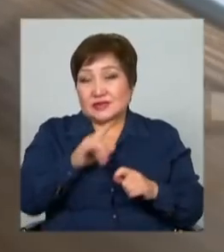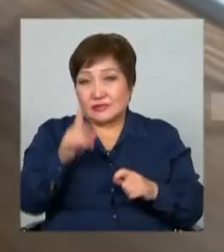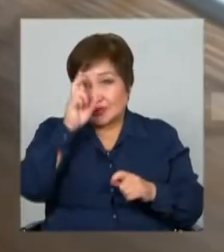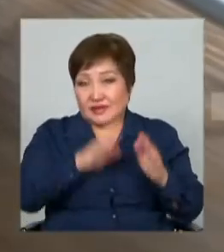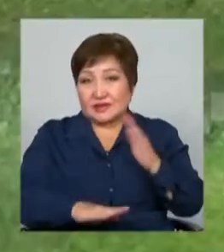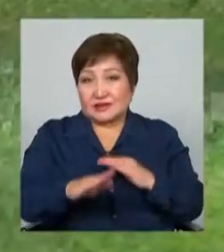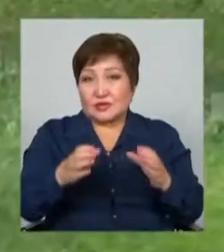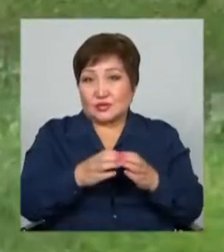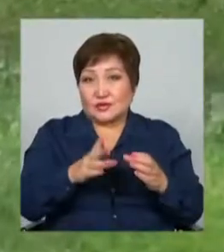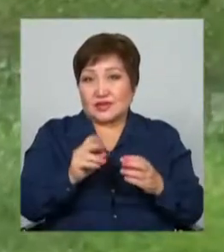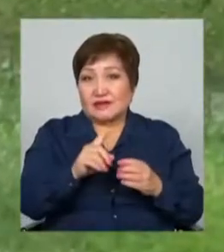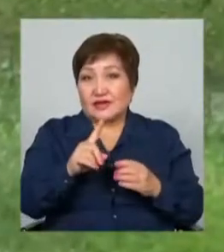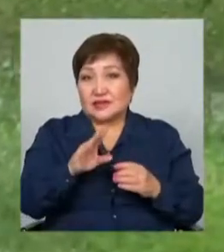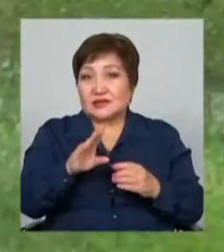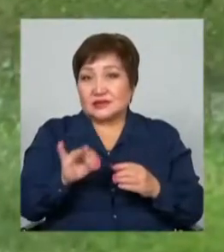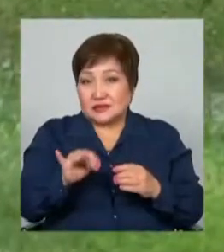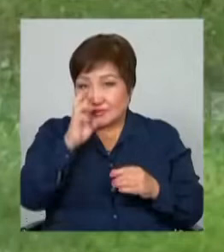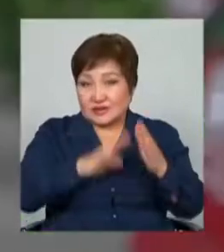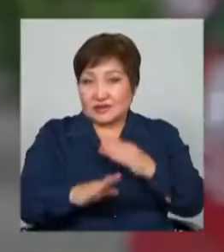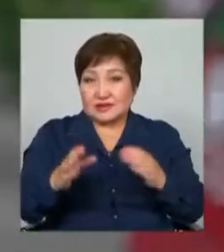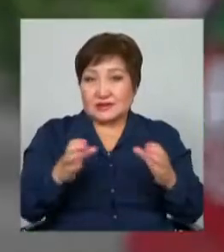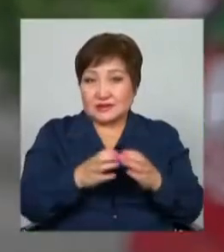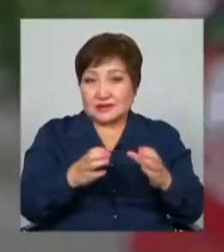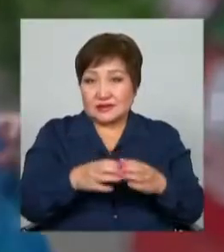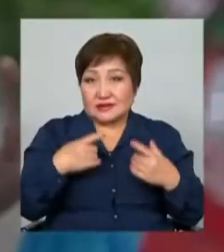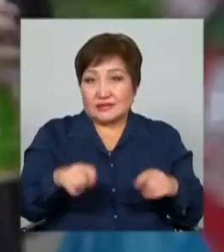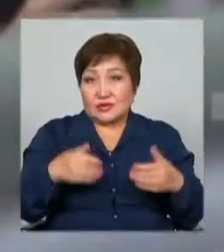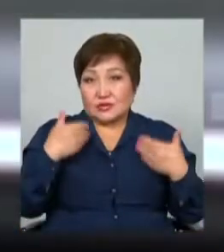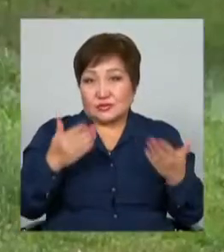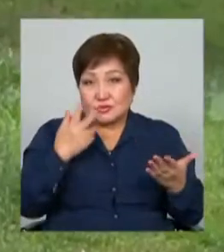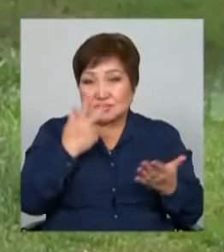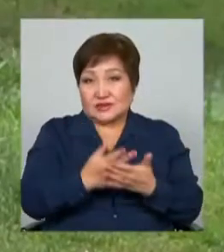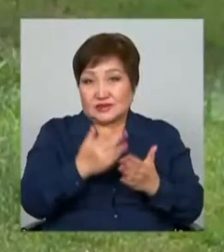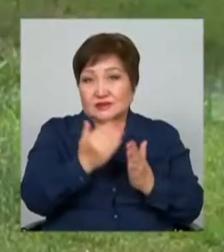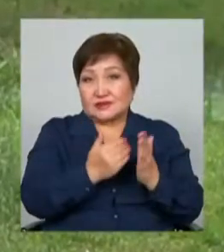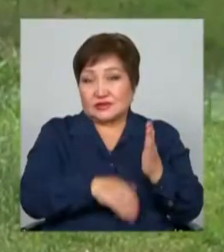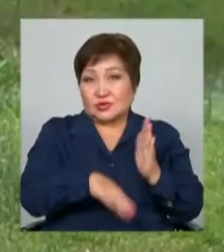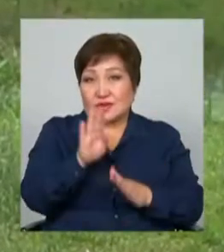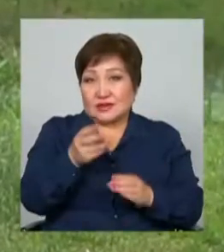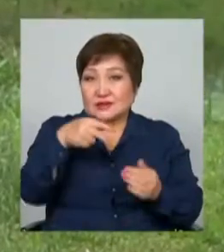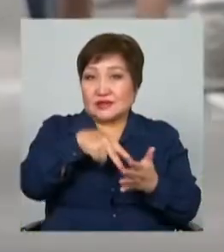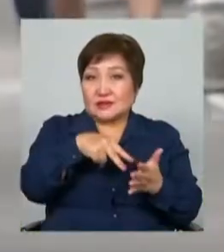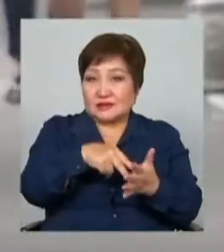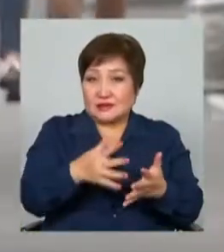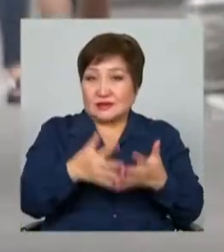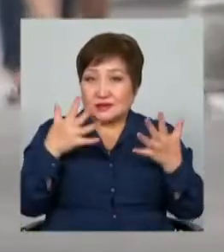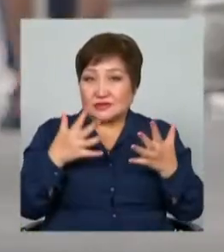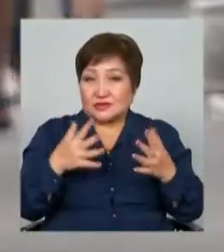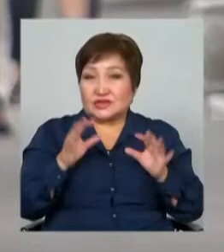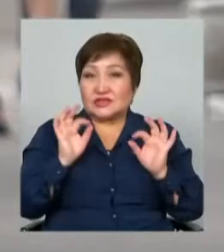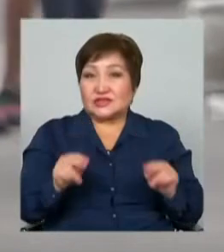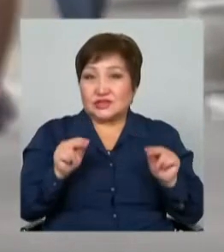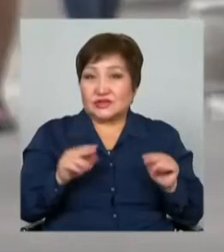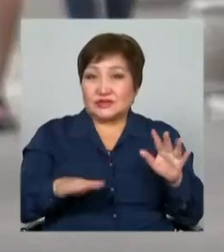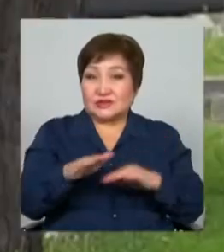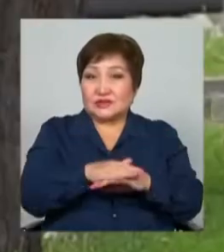мен квазимемлекеттік секторда тауарлар мен көрсетілетін қызметтердің жоғары бағалары анықталған. Одан бөлек адалдық алаңы жобасы аясында